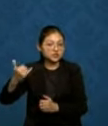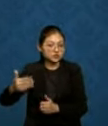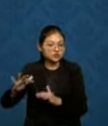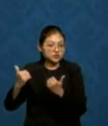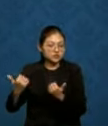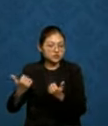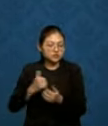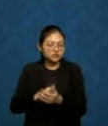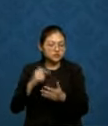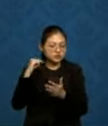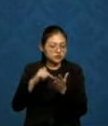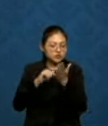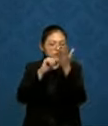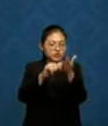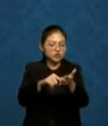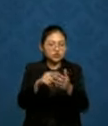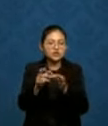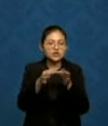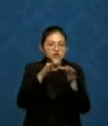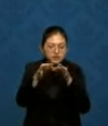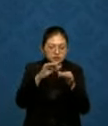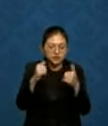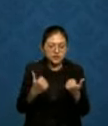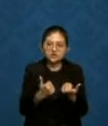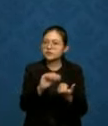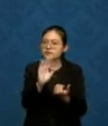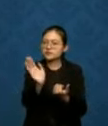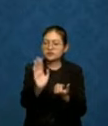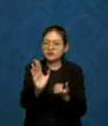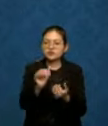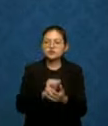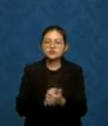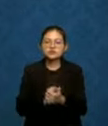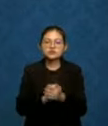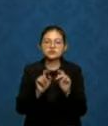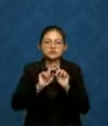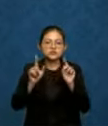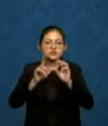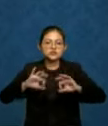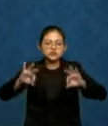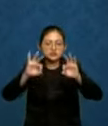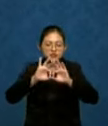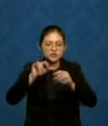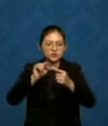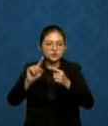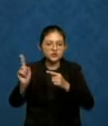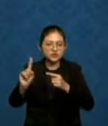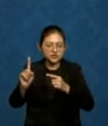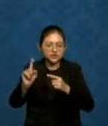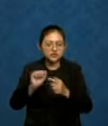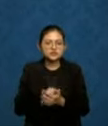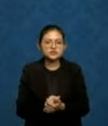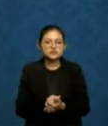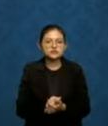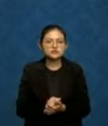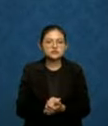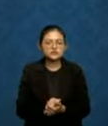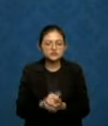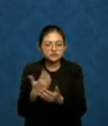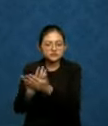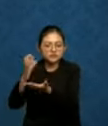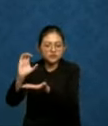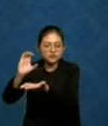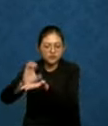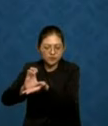คงไม่เอามาเป็นประเด็นยกในการอภิปรายในครั้งนี้นะครับแต่ประเด็นที่มีความสำคัญครับท่านประธานแล้วก็เป็นสิ่งที่กองทุน